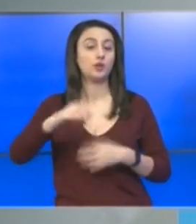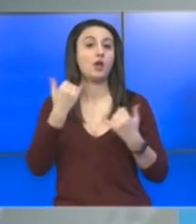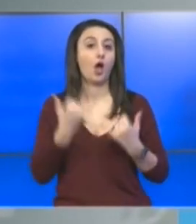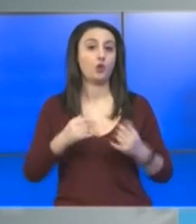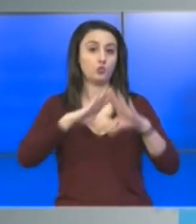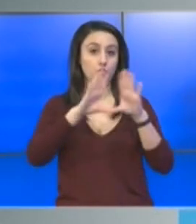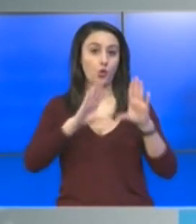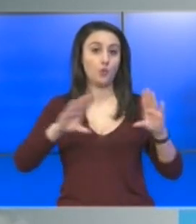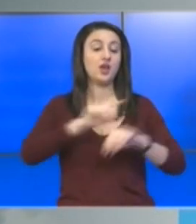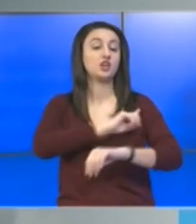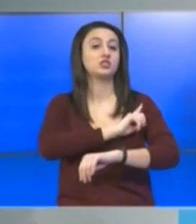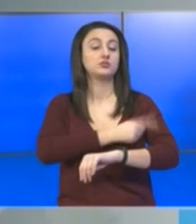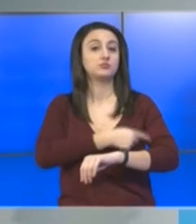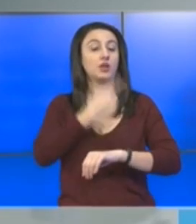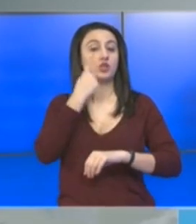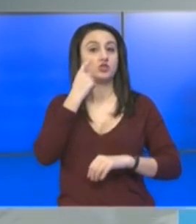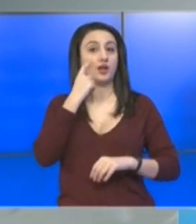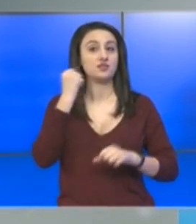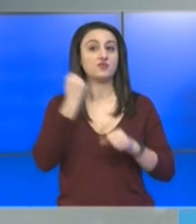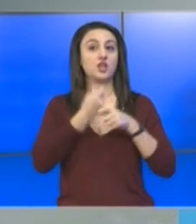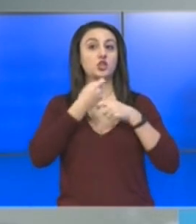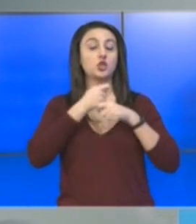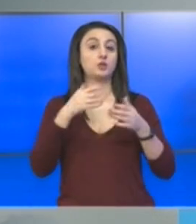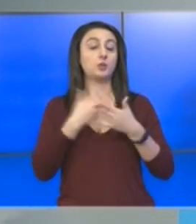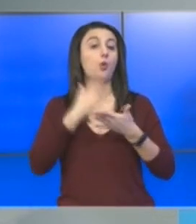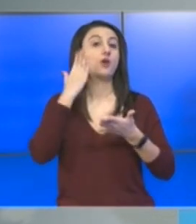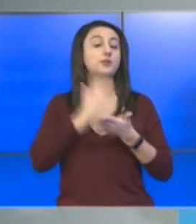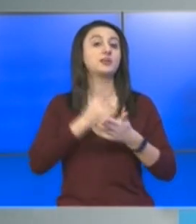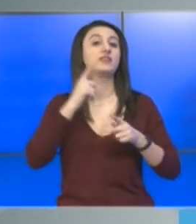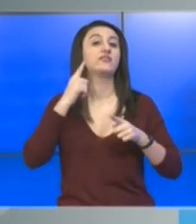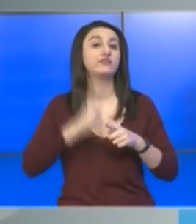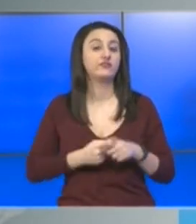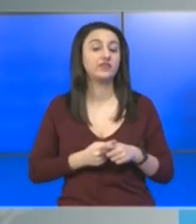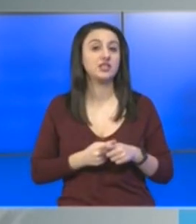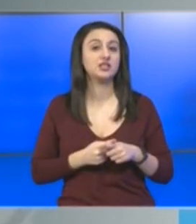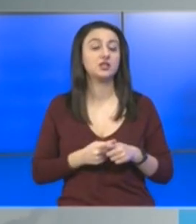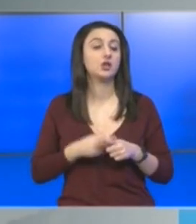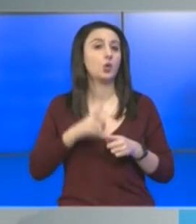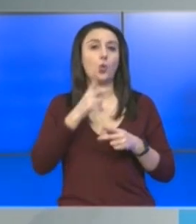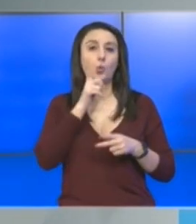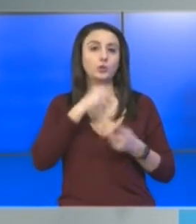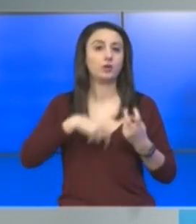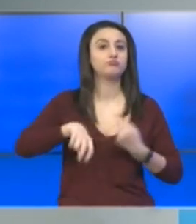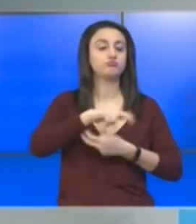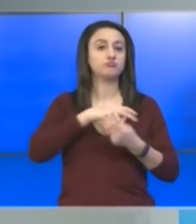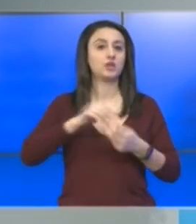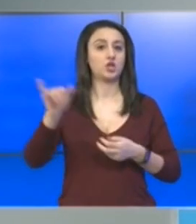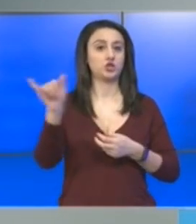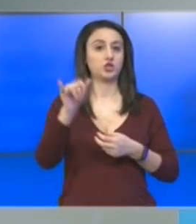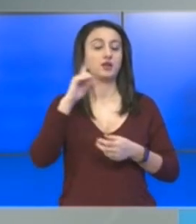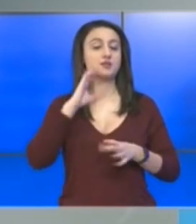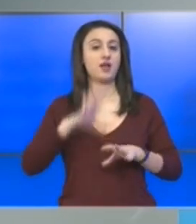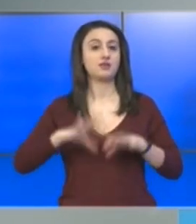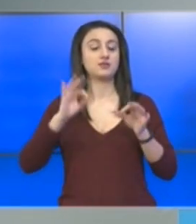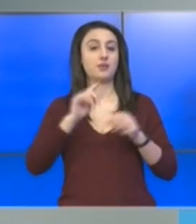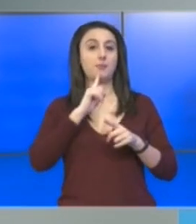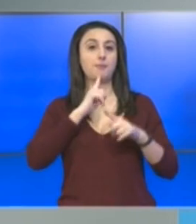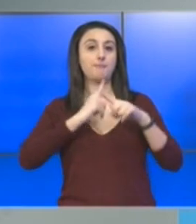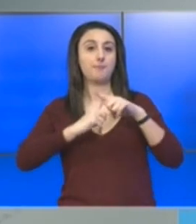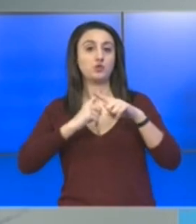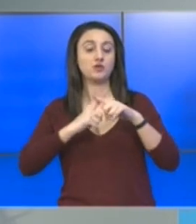România, autoritățile încercând să facă toate demersurile posibile pentru a stabili exact ruta pe care au mers cei care au fost depistați ca